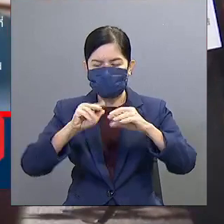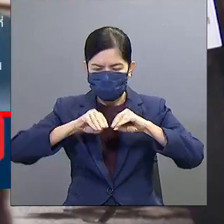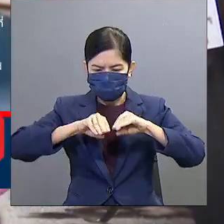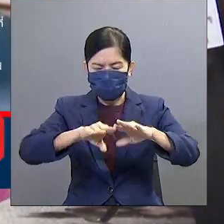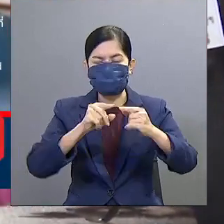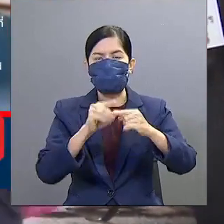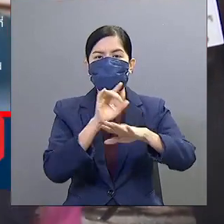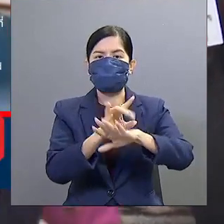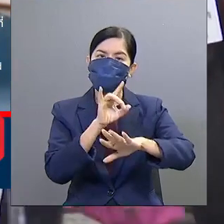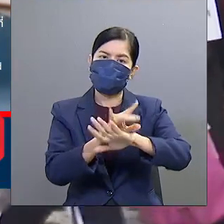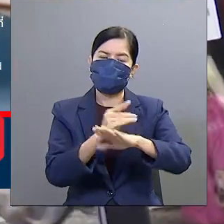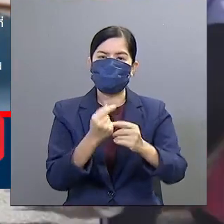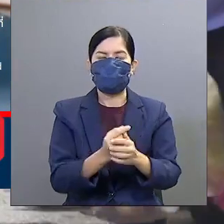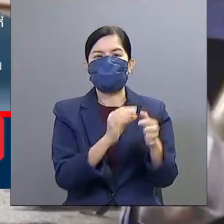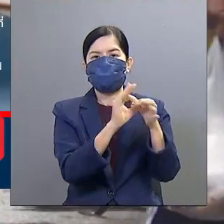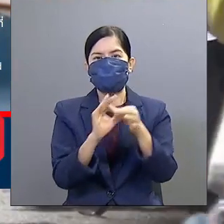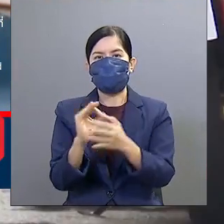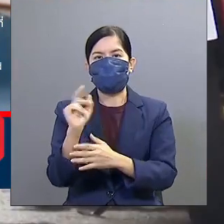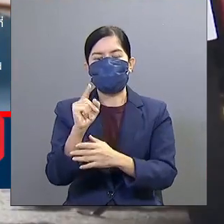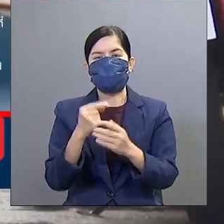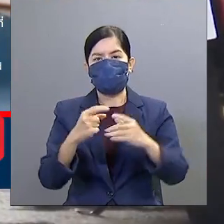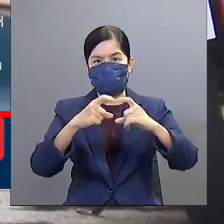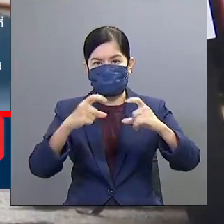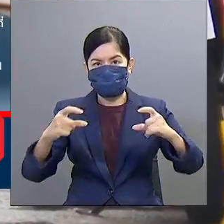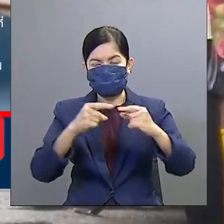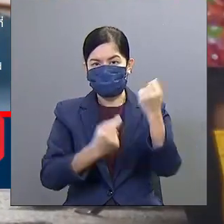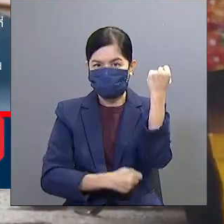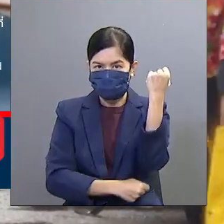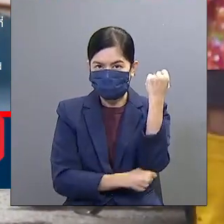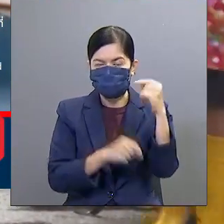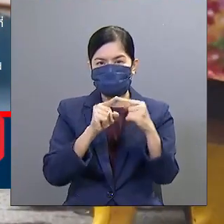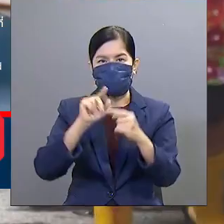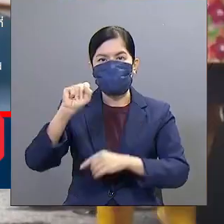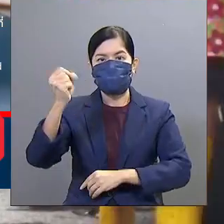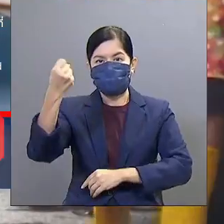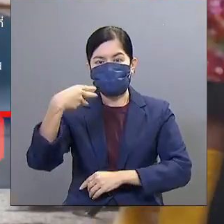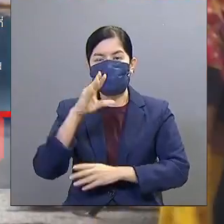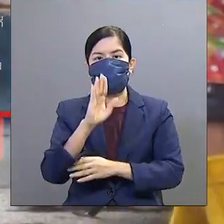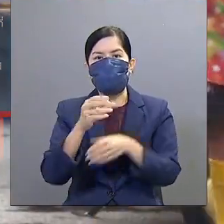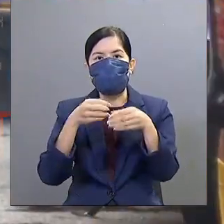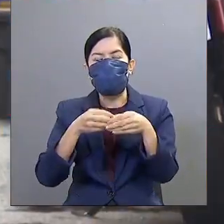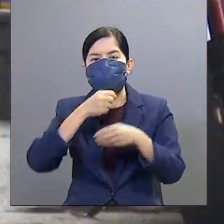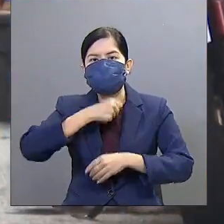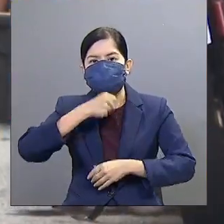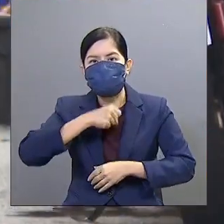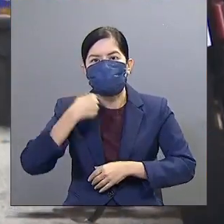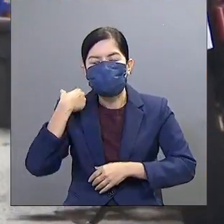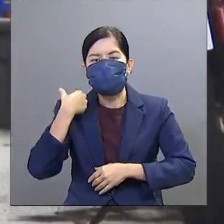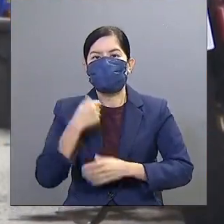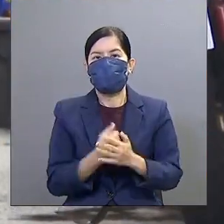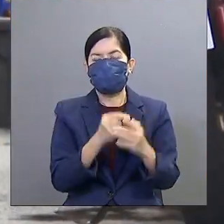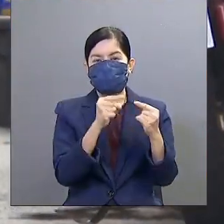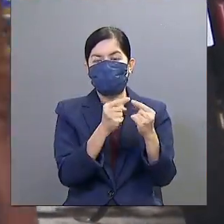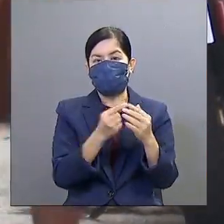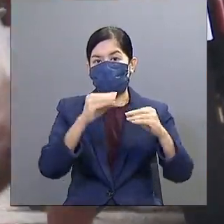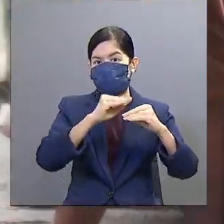สังคมออนไลน์ค่ะใจความว่าบัตรสวัสดิการแห่งรัฐผู้สูงอายุเตรียมรับเงินพิเศษสามารถกดเป็นเงินสดได้อีกด้วย